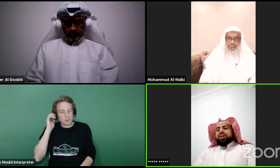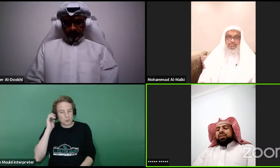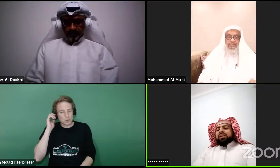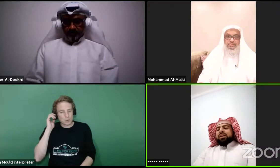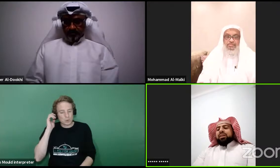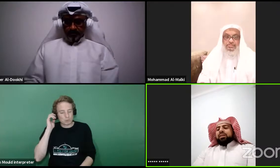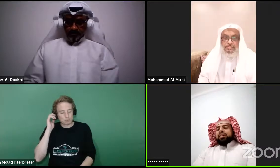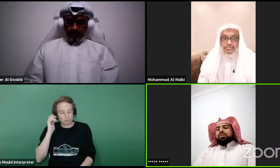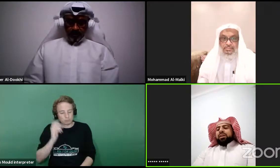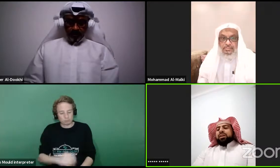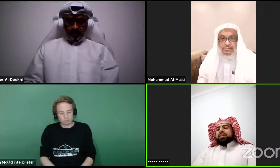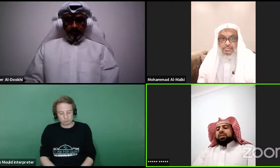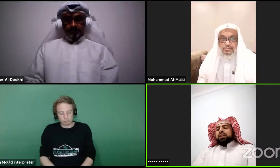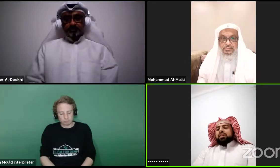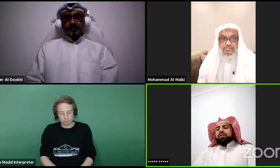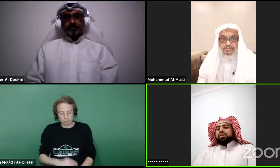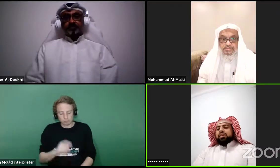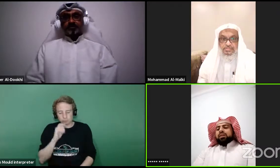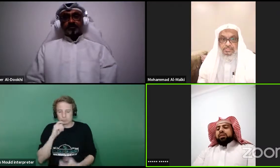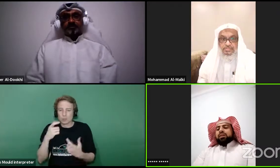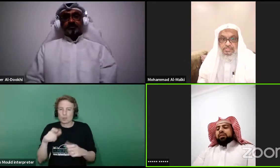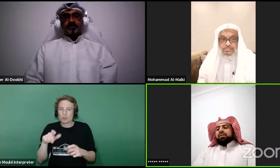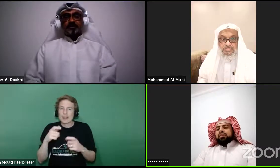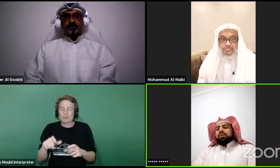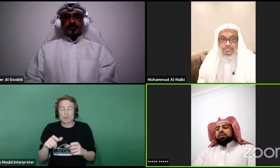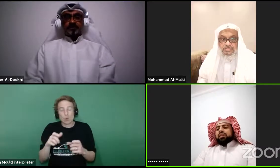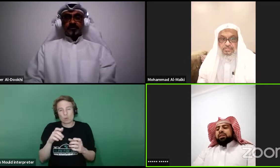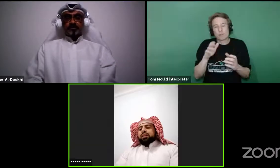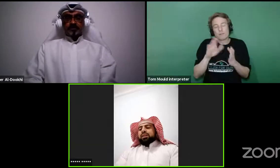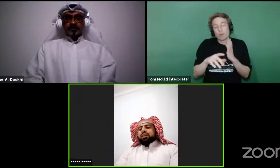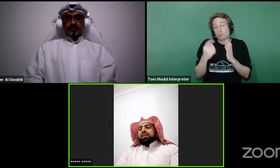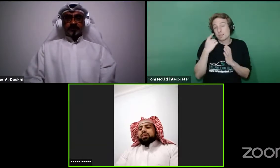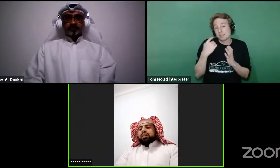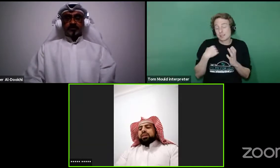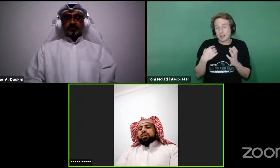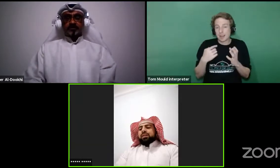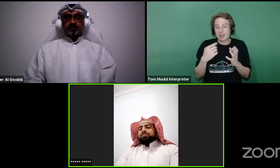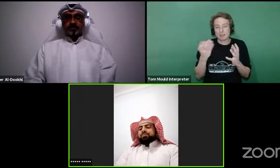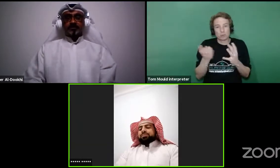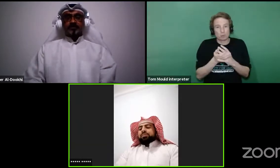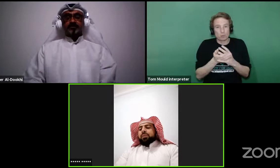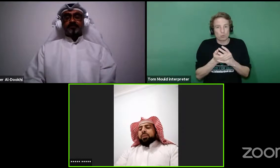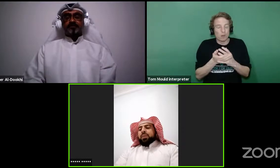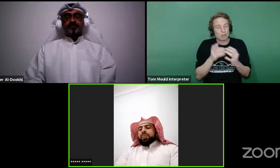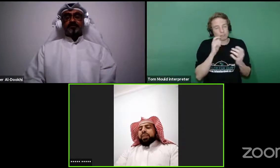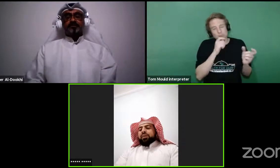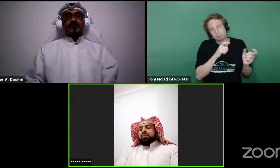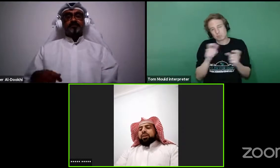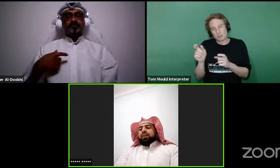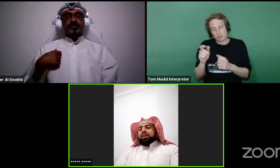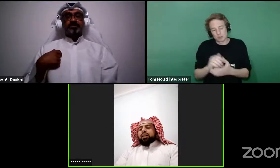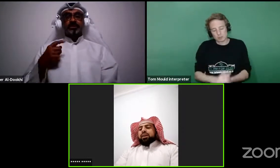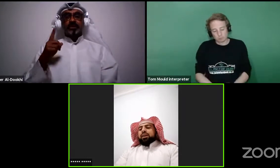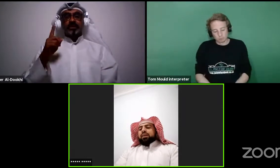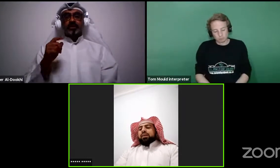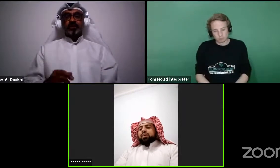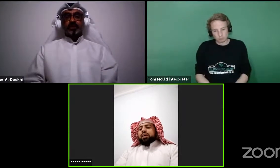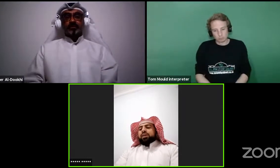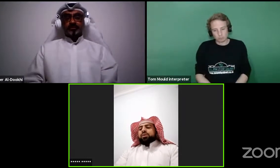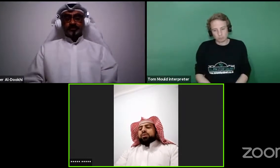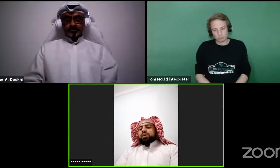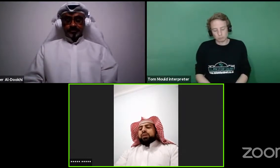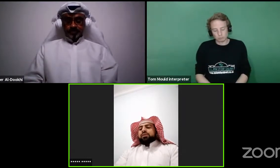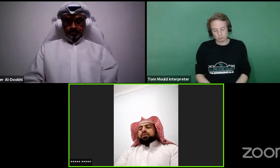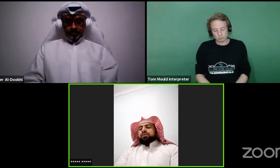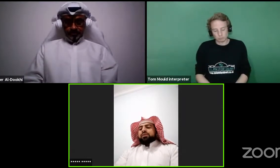أعوذ بالله من الشيطان الرجيم. وقال